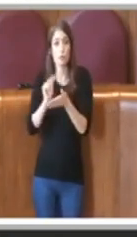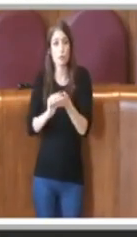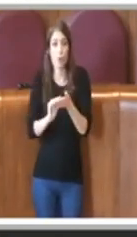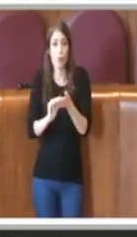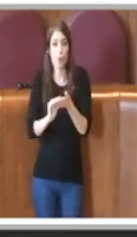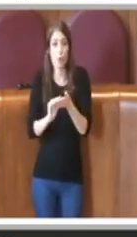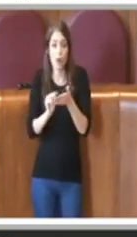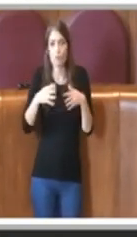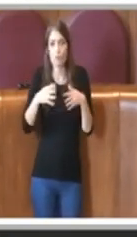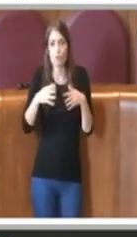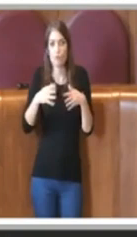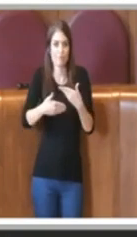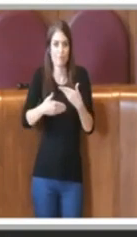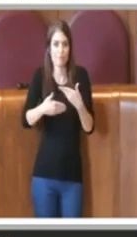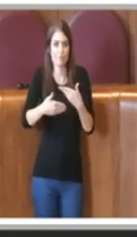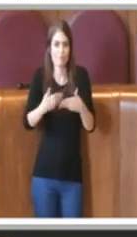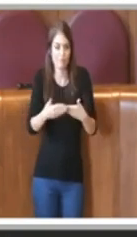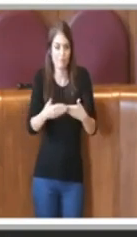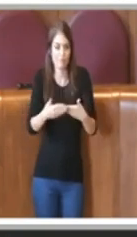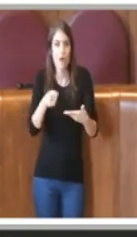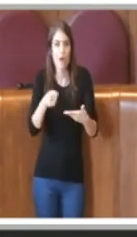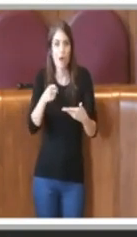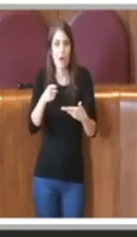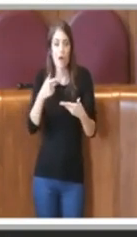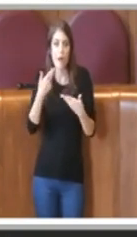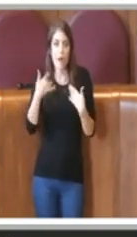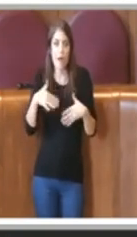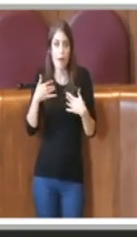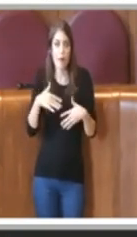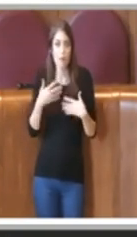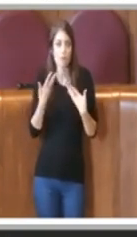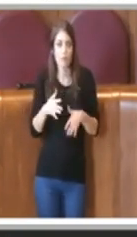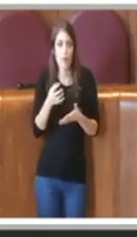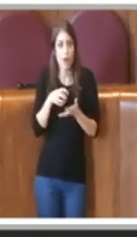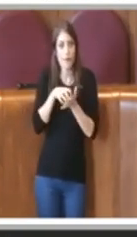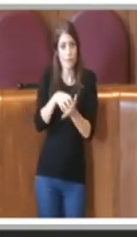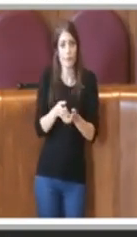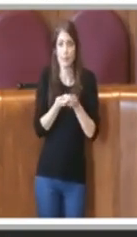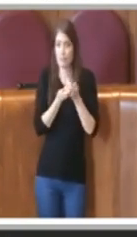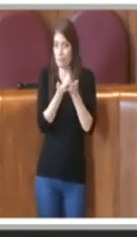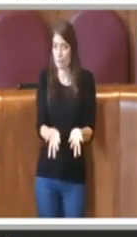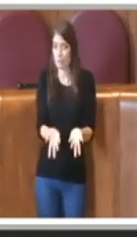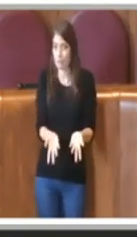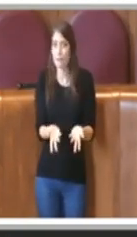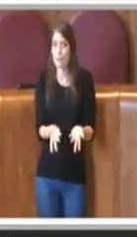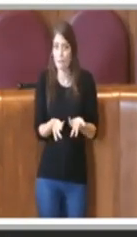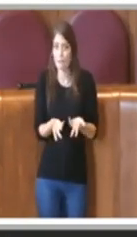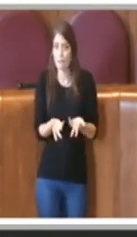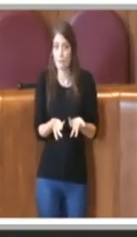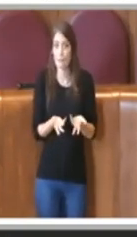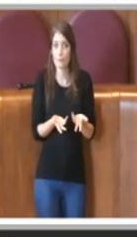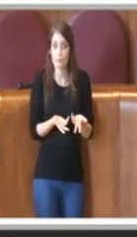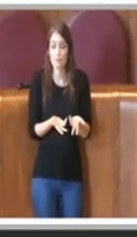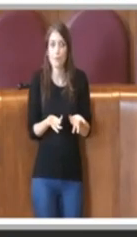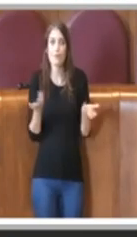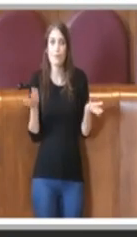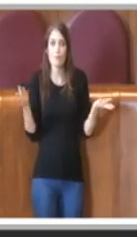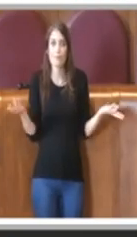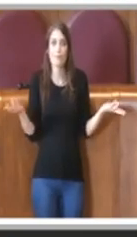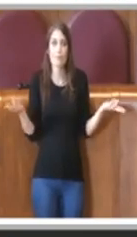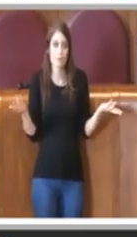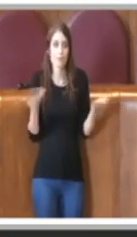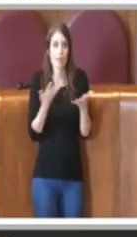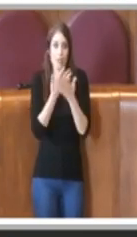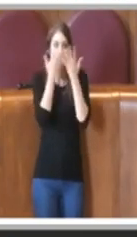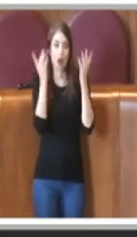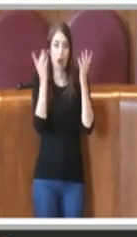sono in funzione, mettendo in campo notevoli investimenti, per cui va da